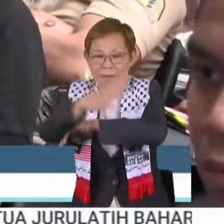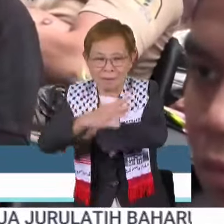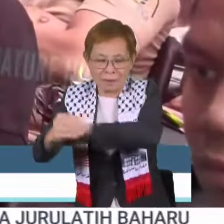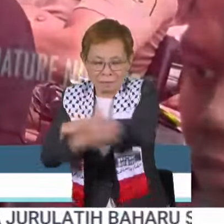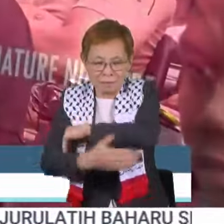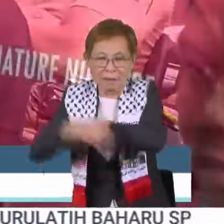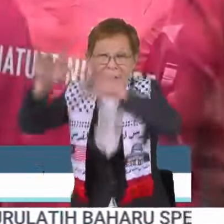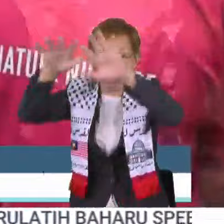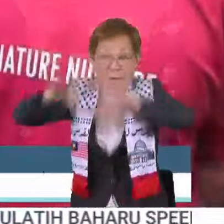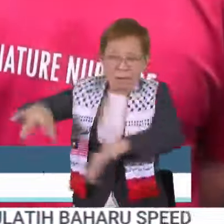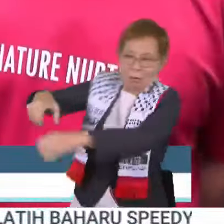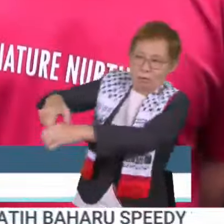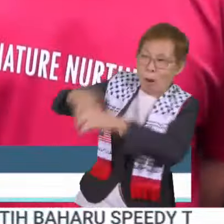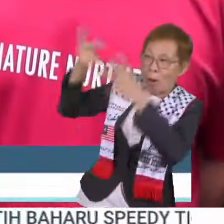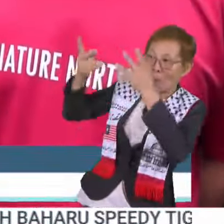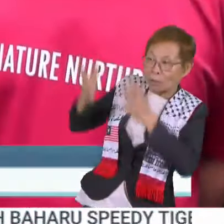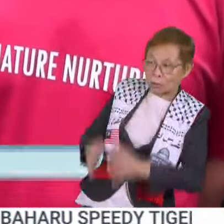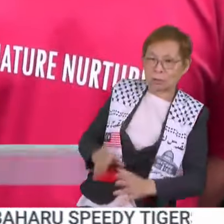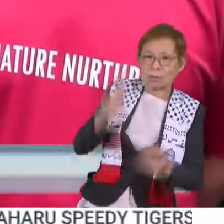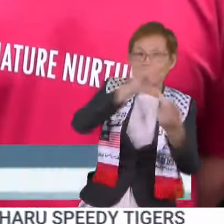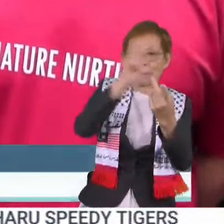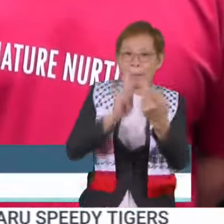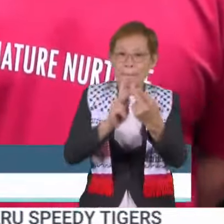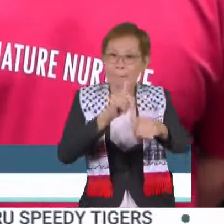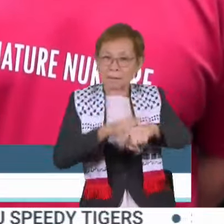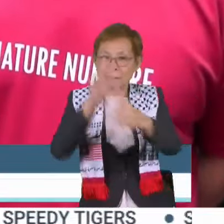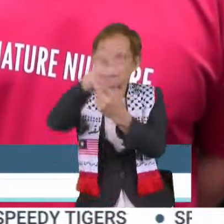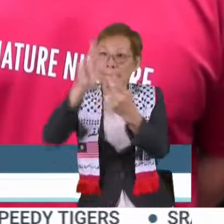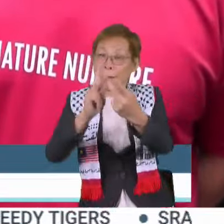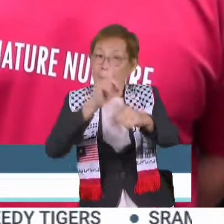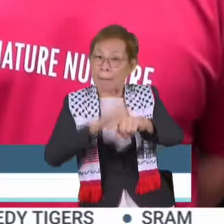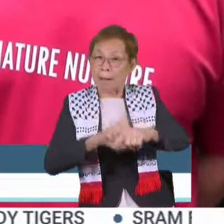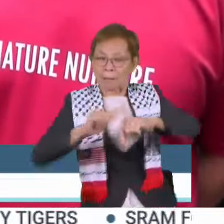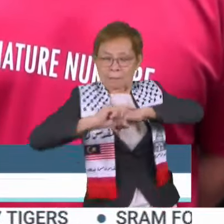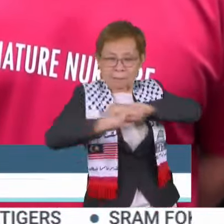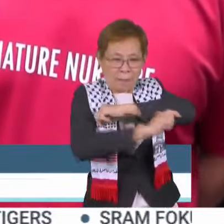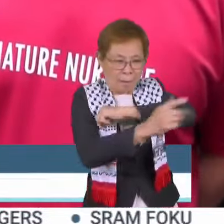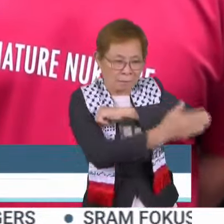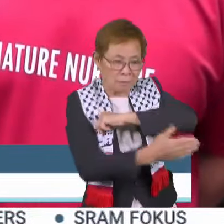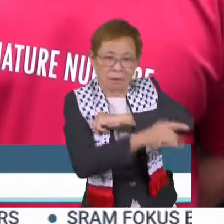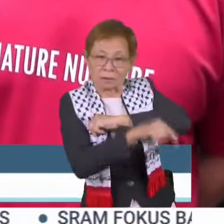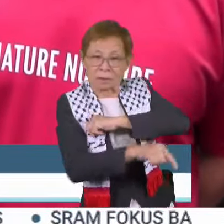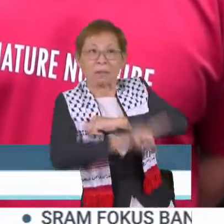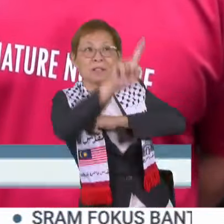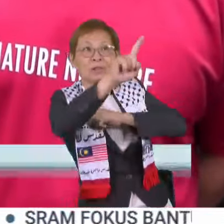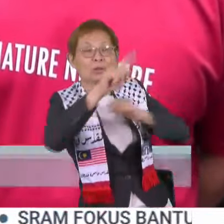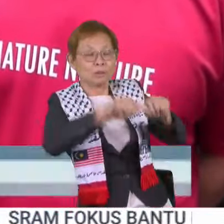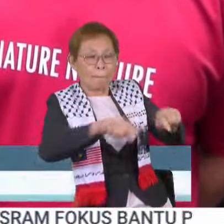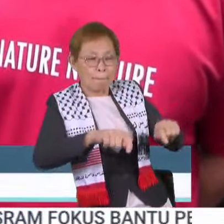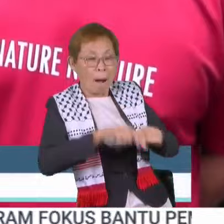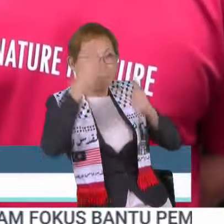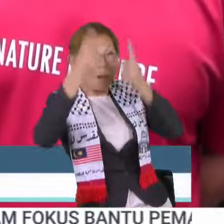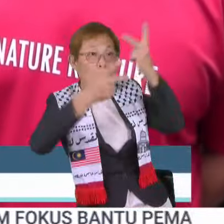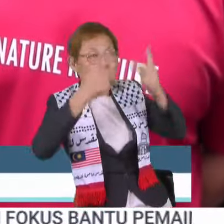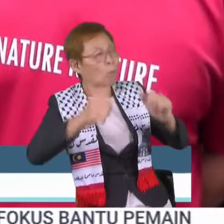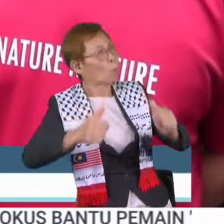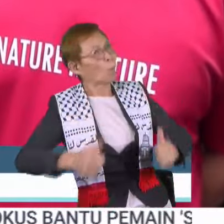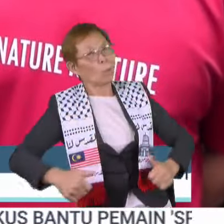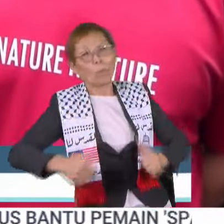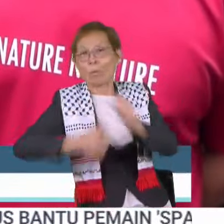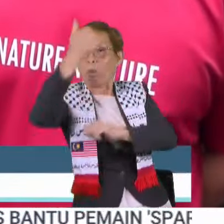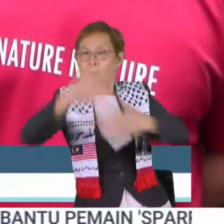ASEAN dan saya rasa ini adalah tepat masa di mana Taman negara memang merupakan satu produk pelancongan yang sangat penting